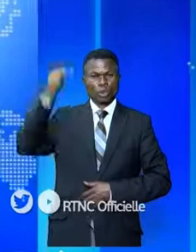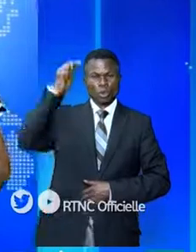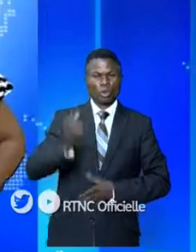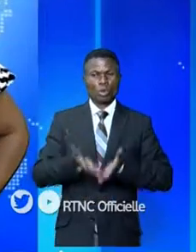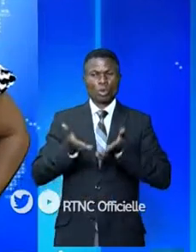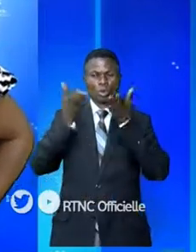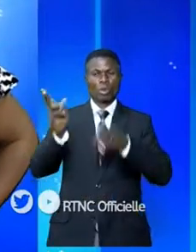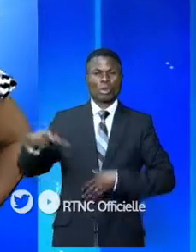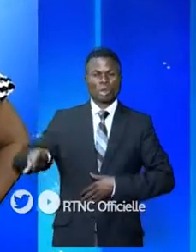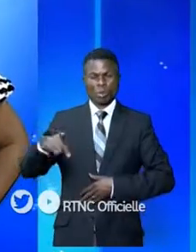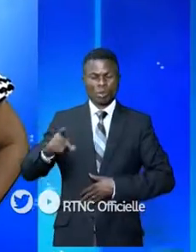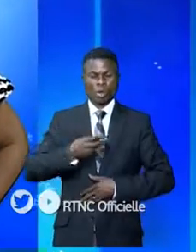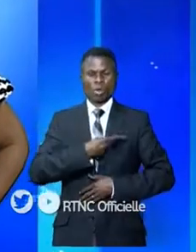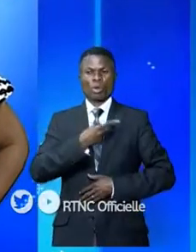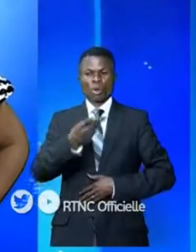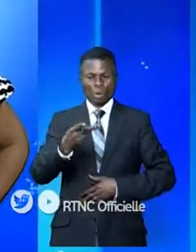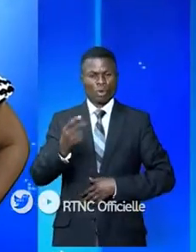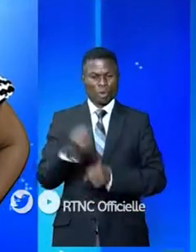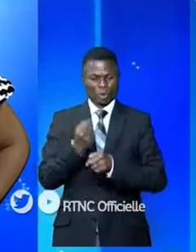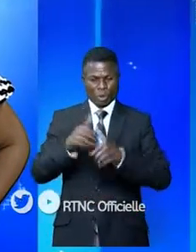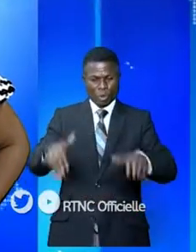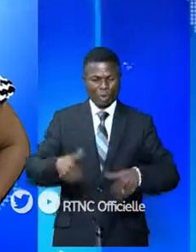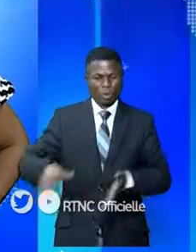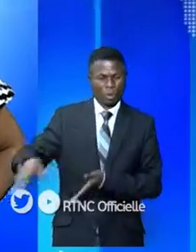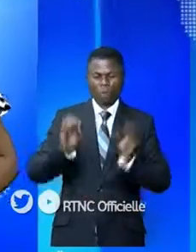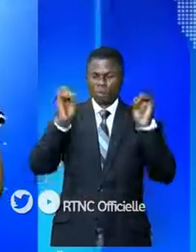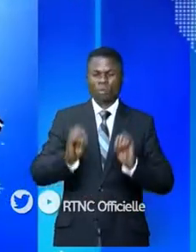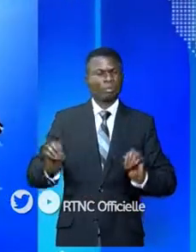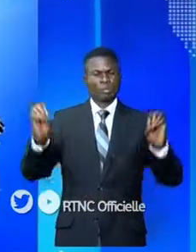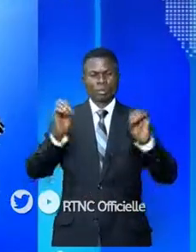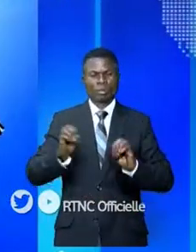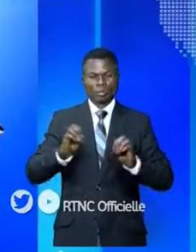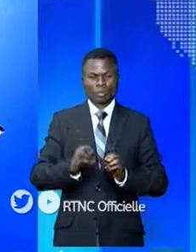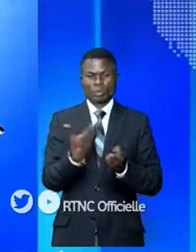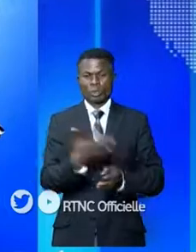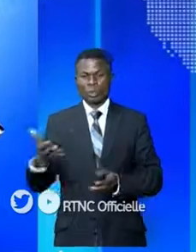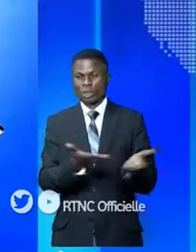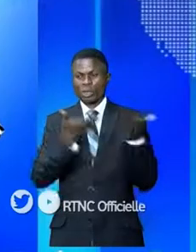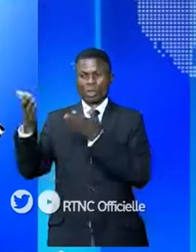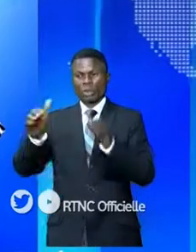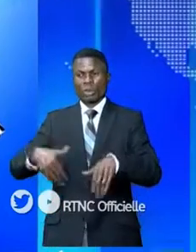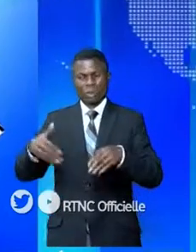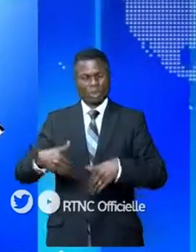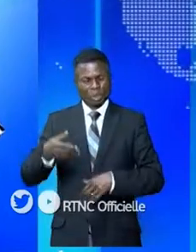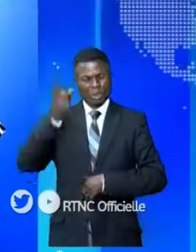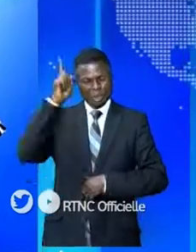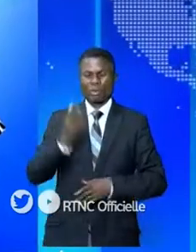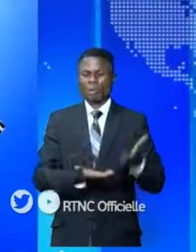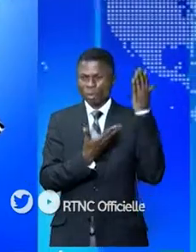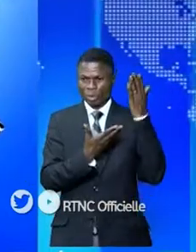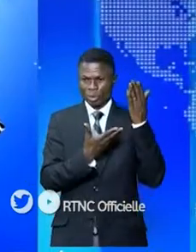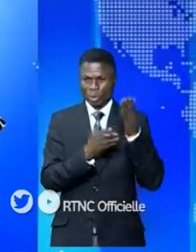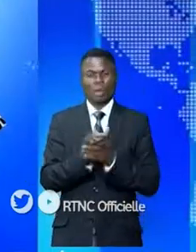une province à vocation agro-pastorale, manque des routes de dessertes agricoles pour l'évacuation des produits de première nécessité.